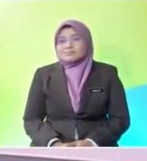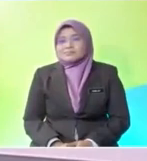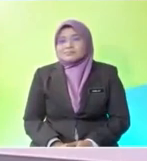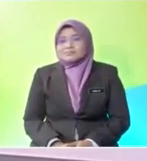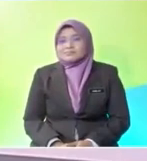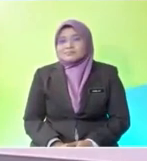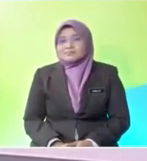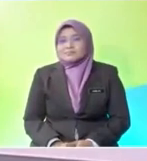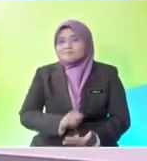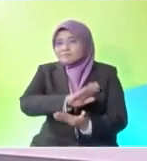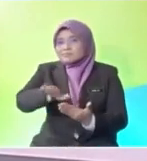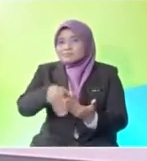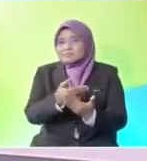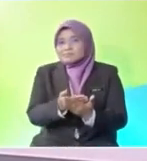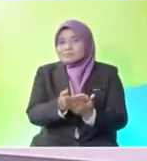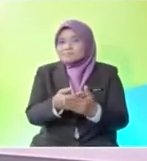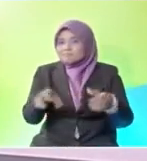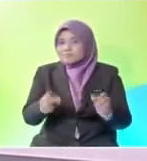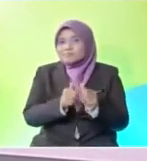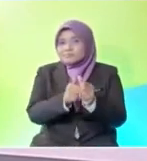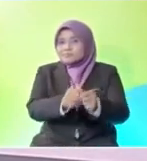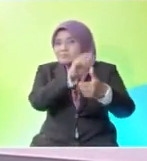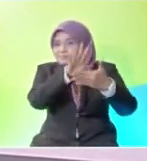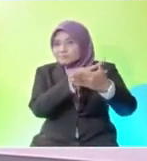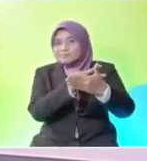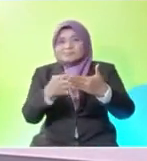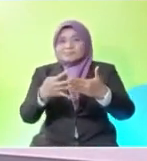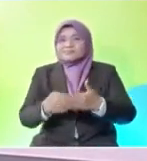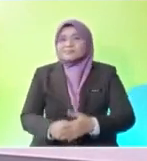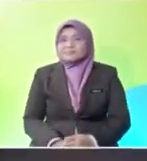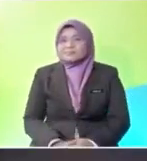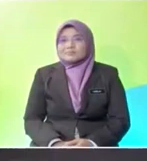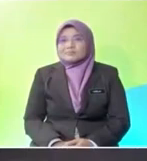tidak Tidak Efektif penggunaan kos termasuk